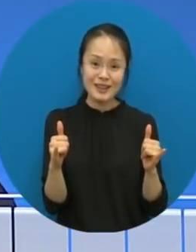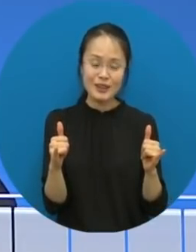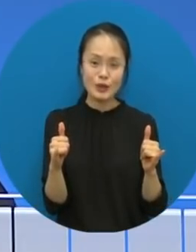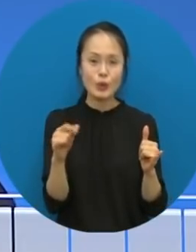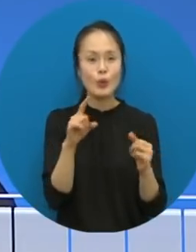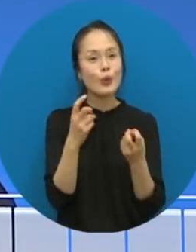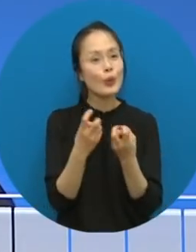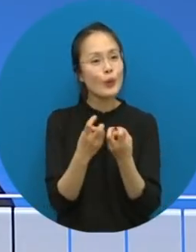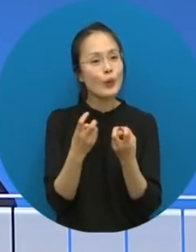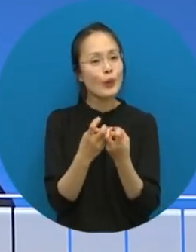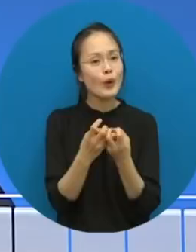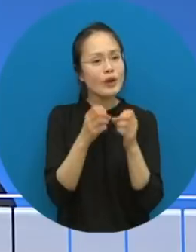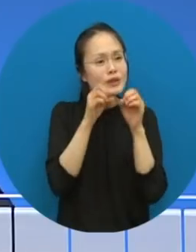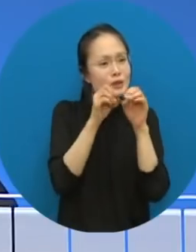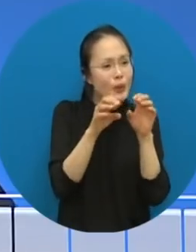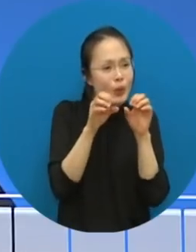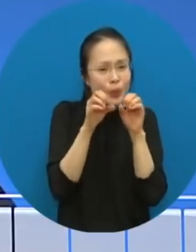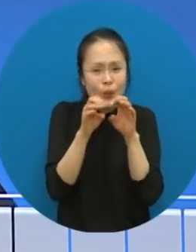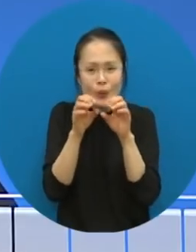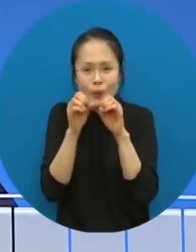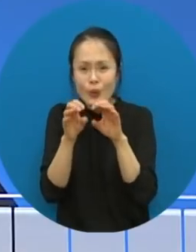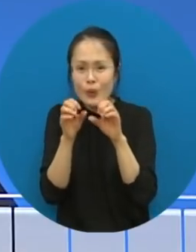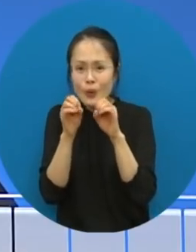어떻게 전도 안 하고 견딜 수 있겠습니까?